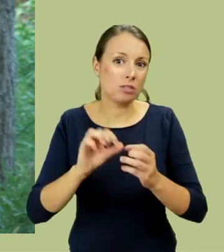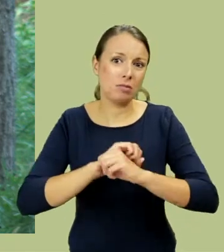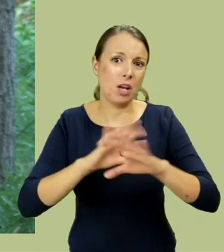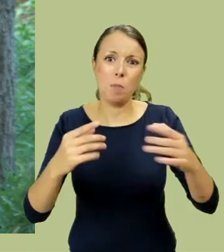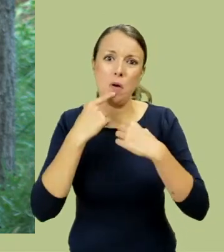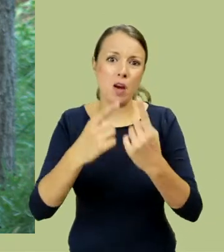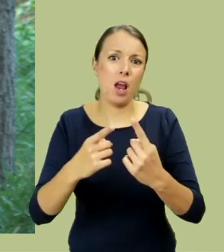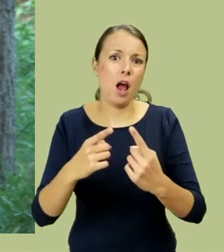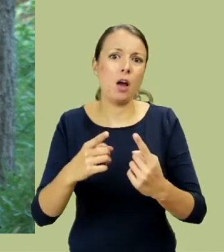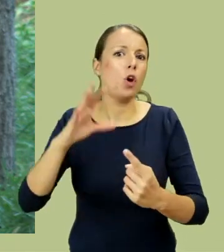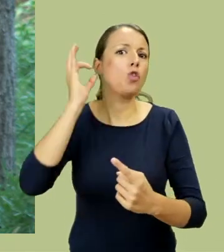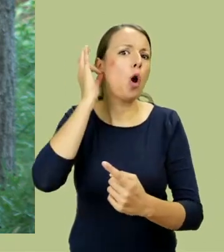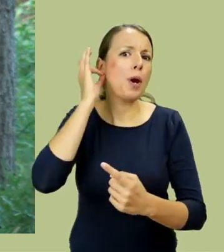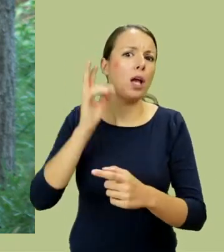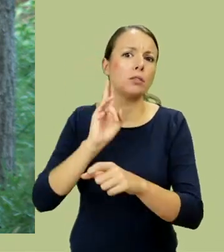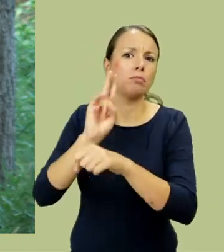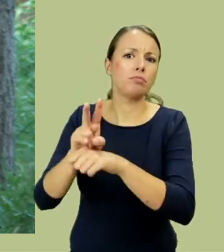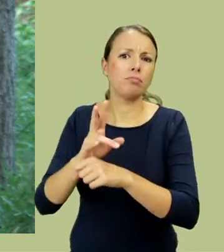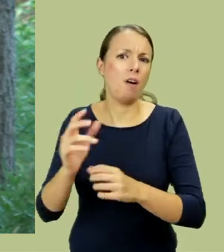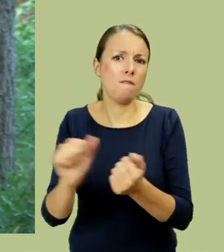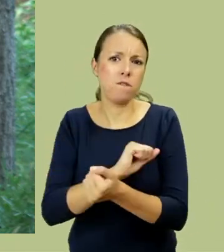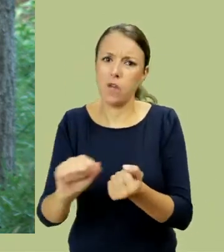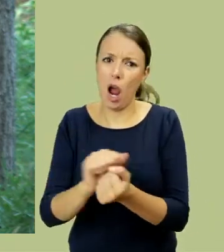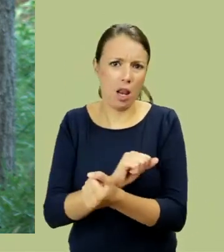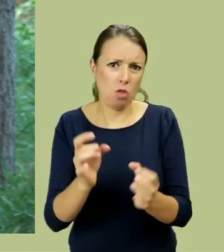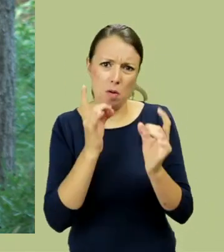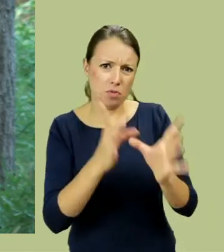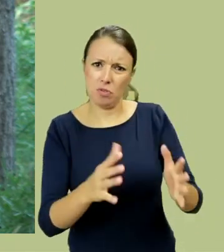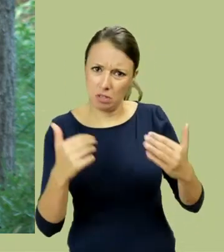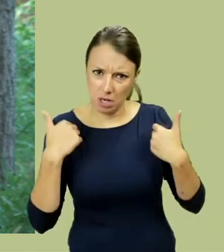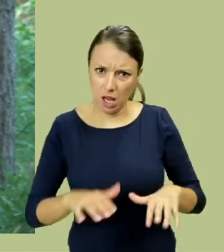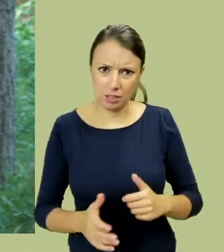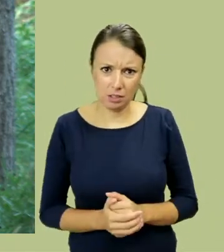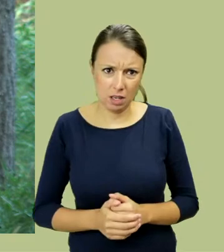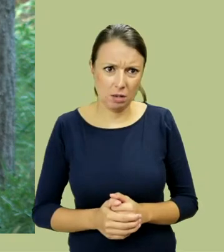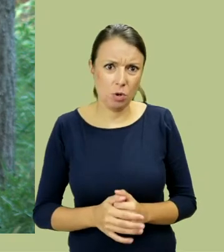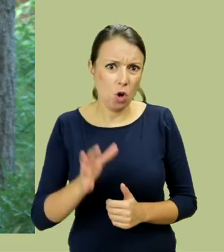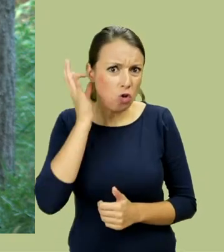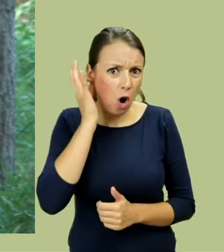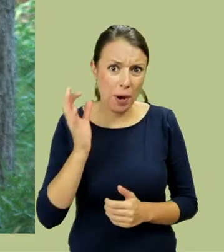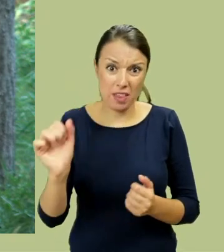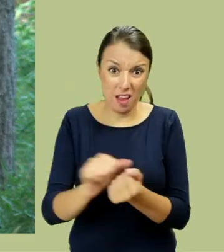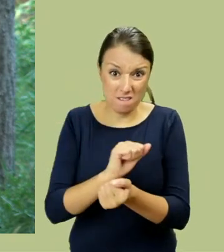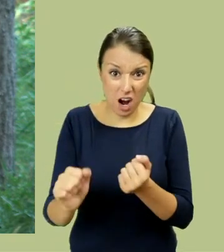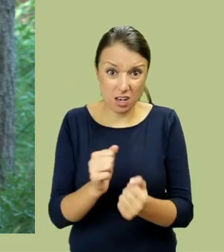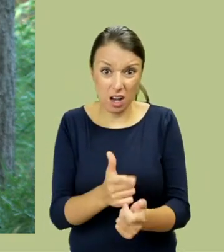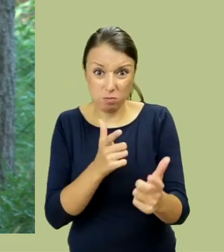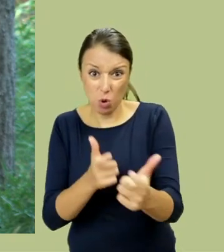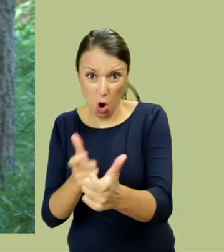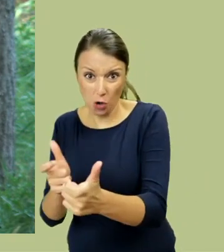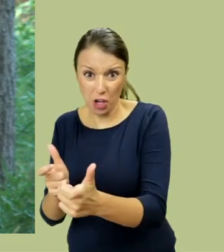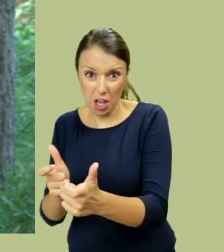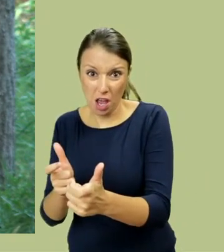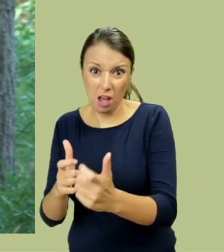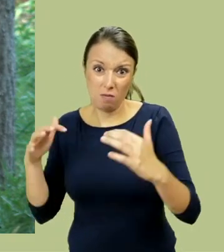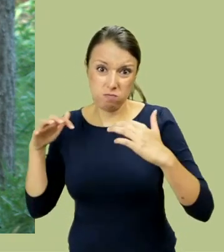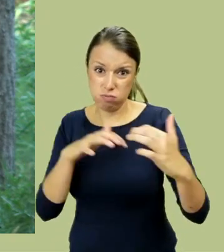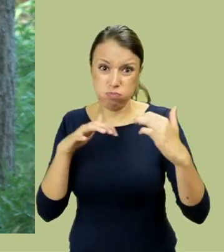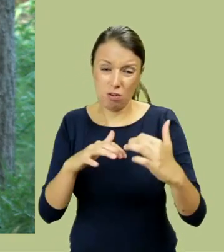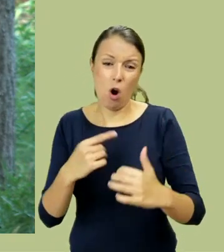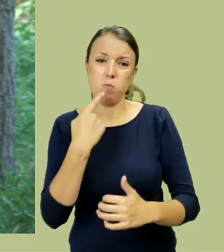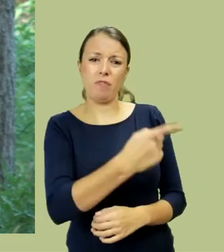kobiet do walki z bronią, do walki na polu. On mówił, że ja bab na wojnę nie